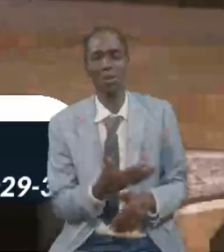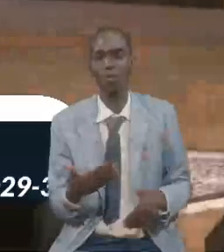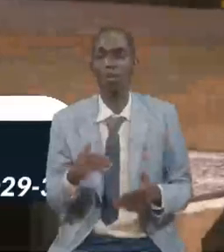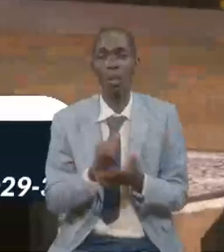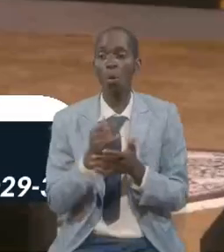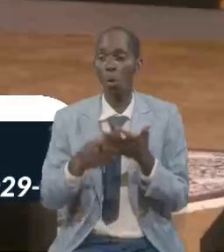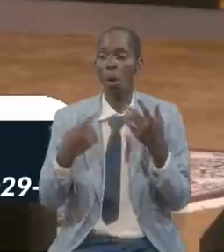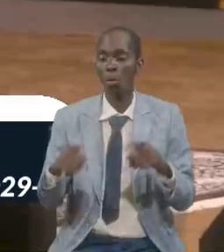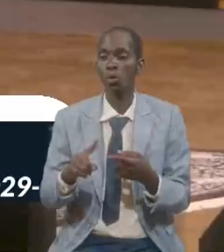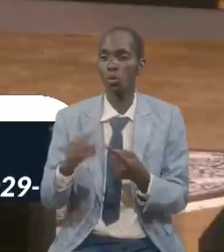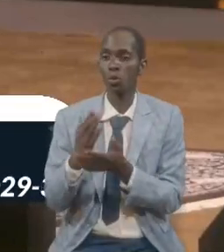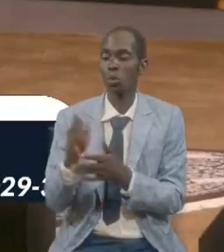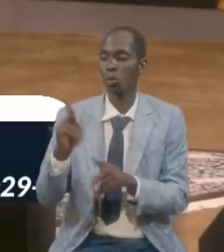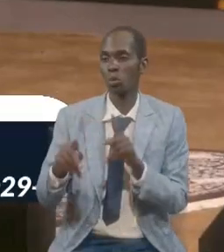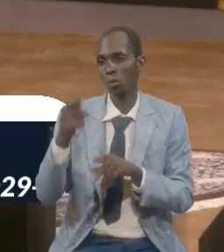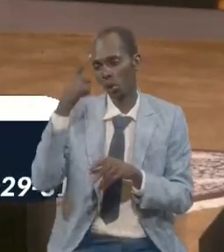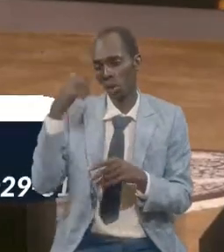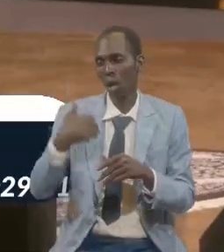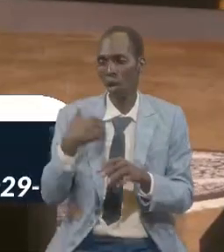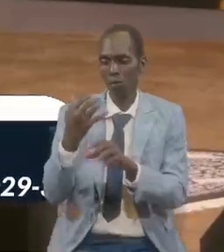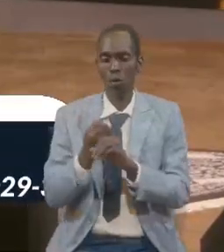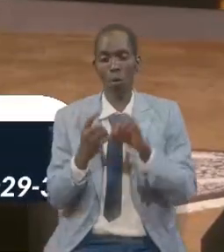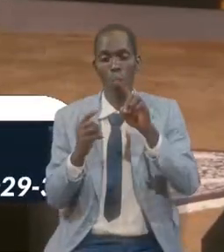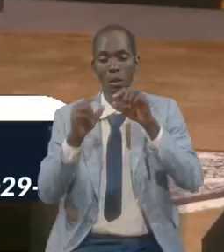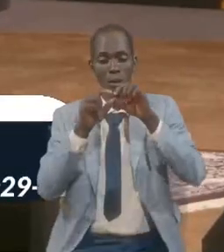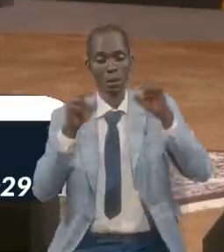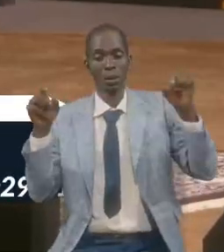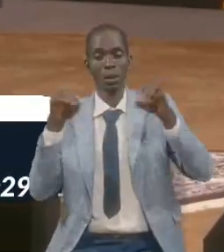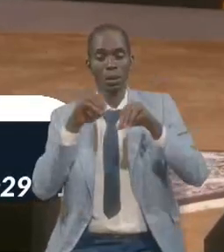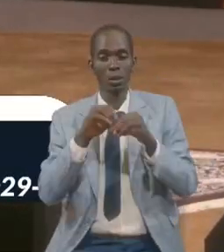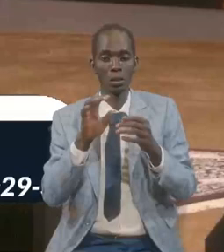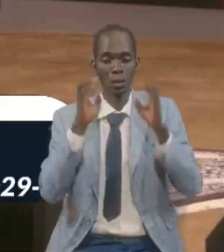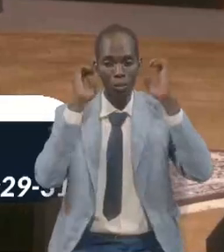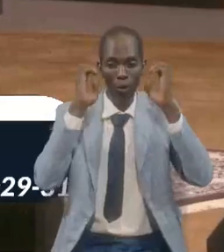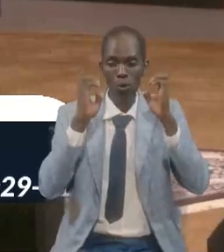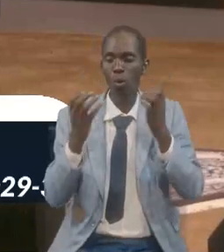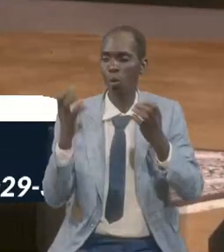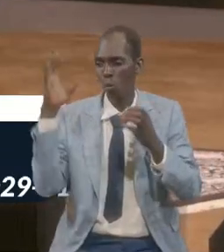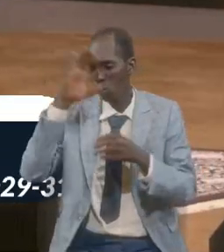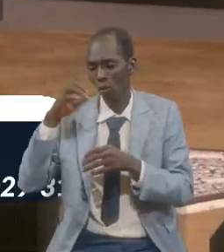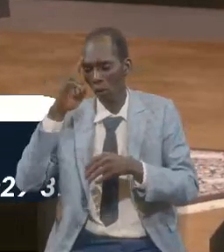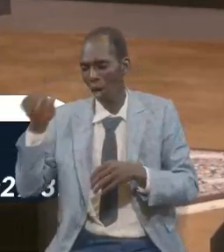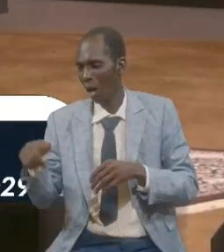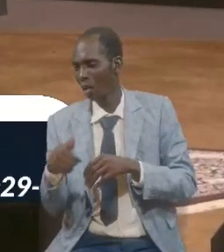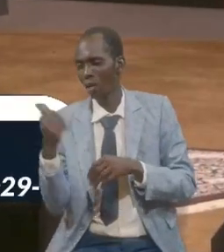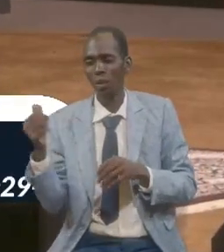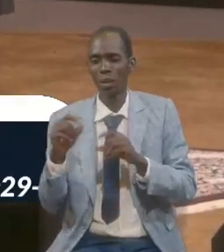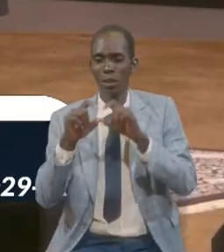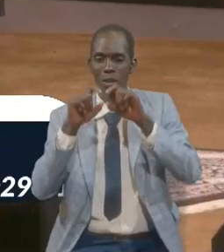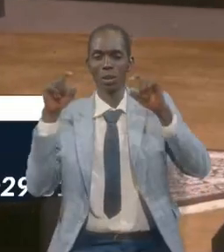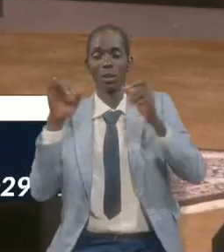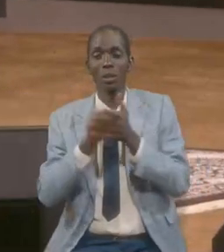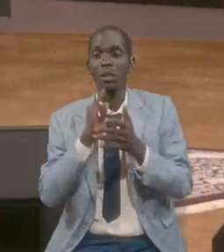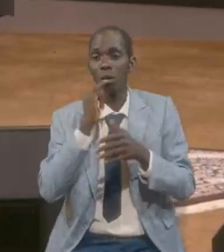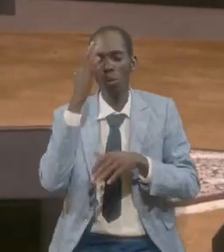rapporte beaucoup. C'est ce qui empêche certains. Et ils ont ce diplôme, ils courent après d'autres